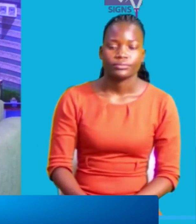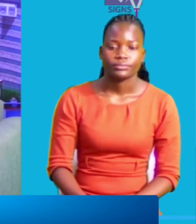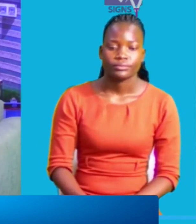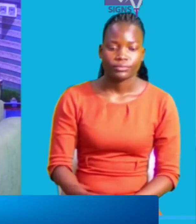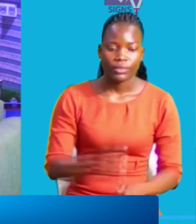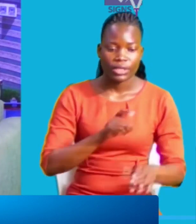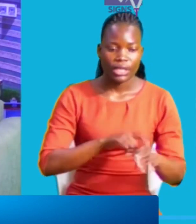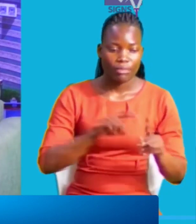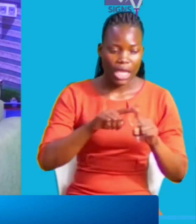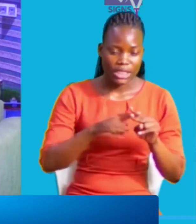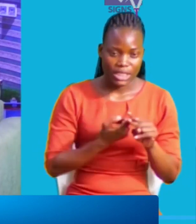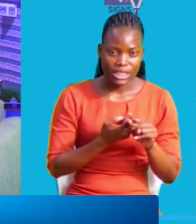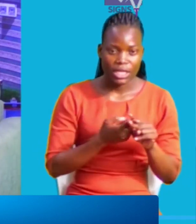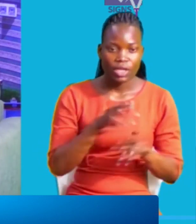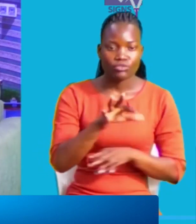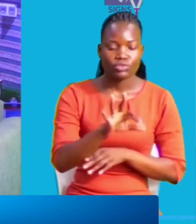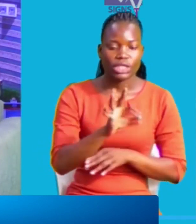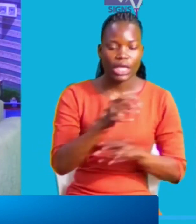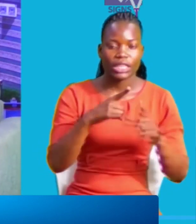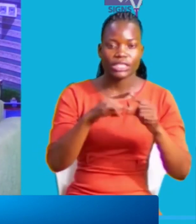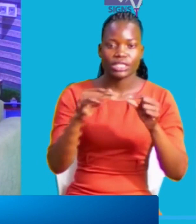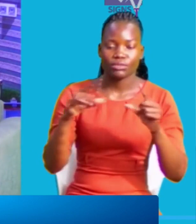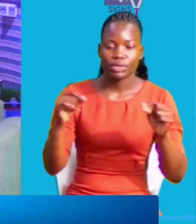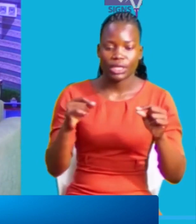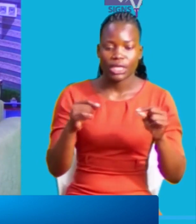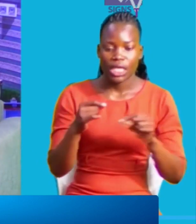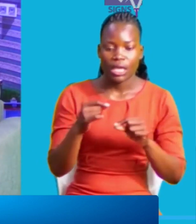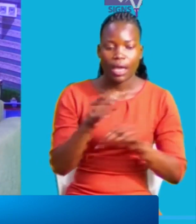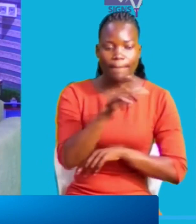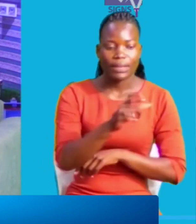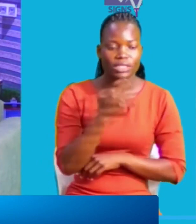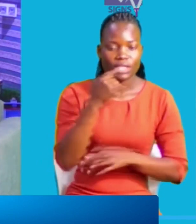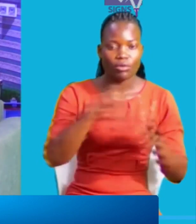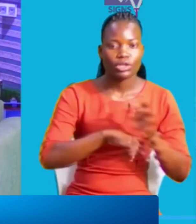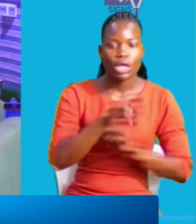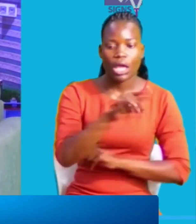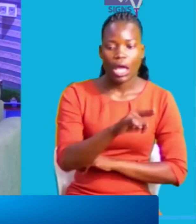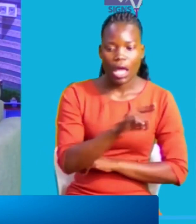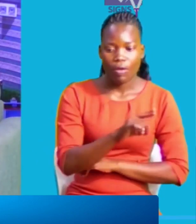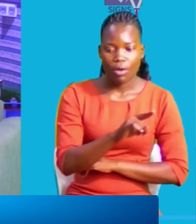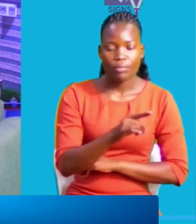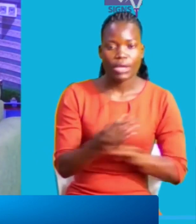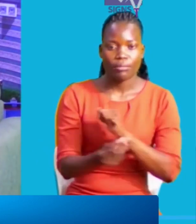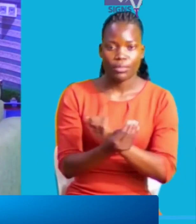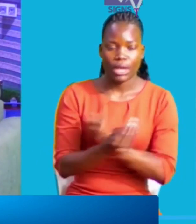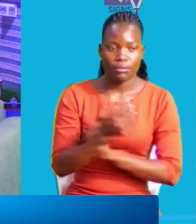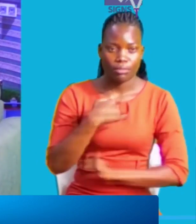Wakati nilianza kuchukua the statement, jamaa alisema ni kama hao watu wamenifanya namna gani, wamenibribe.